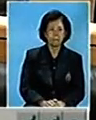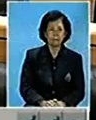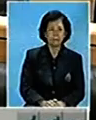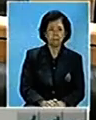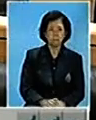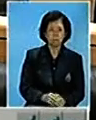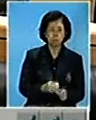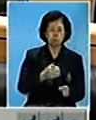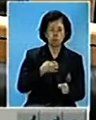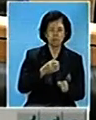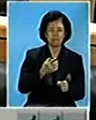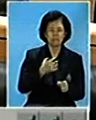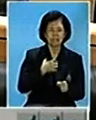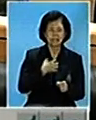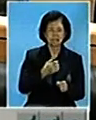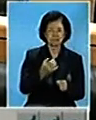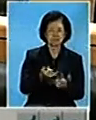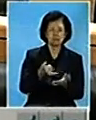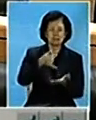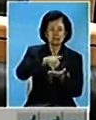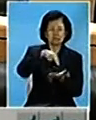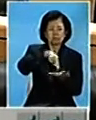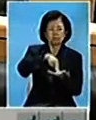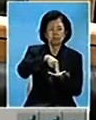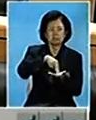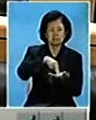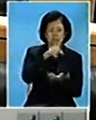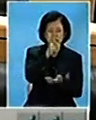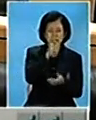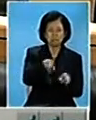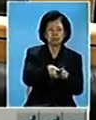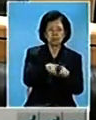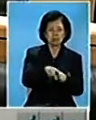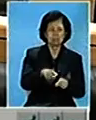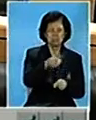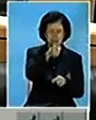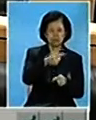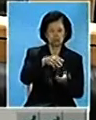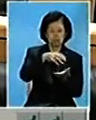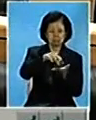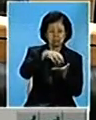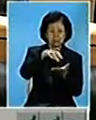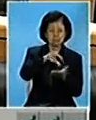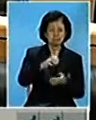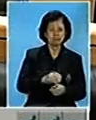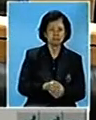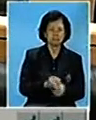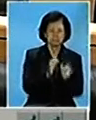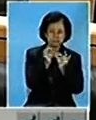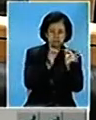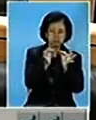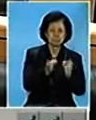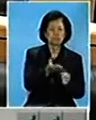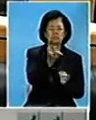ผมเนี่ยอยากยุให้ท่านลองนึกขึ้นด่าอย่างนั้นบ้างไงครับเวลาท่านชี้แจงนะครับท่านไม่กล้าหรอ